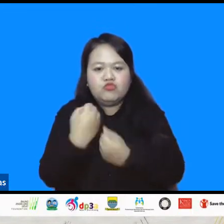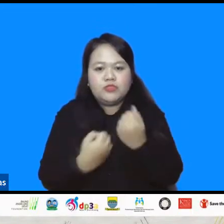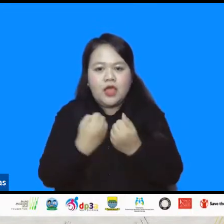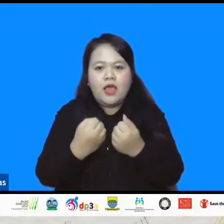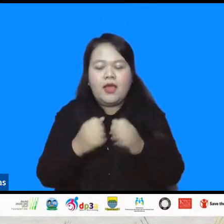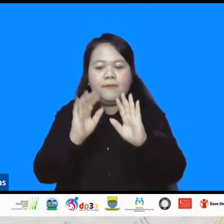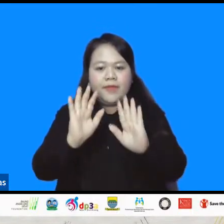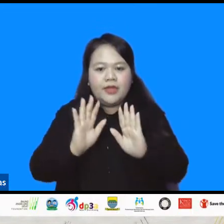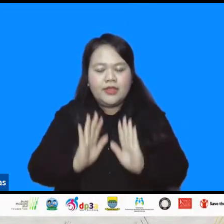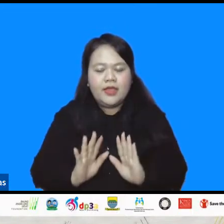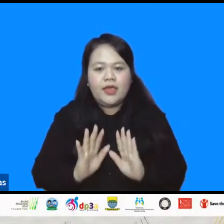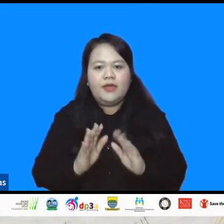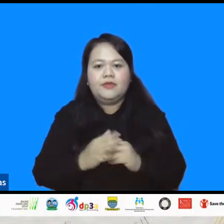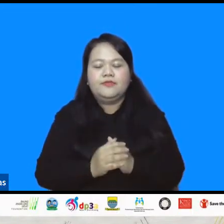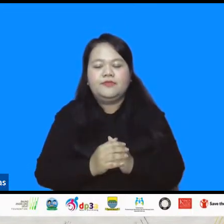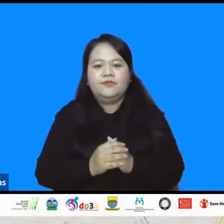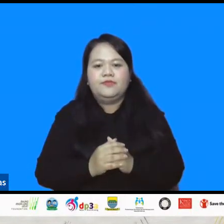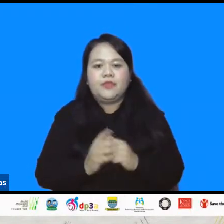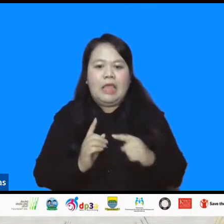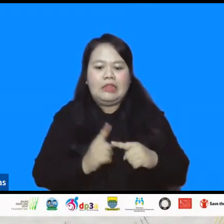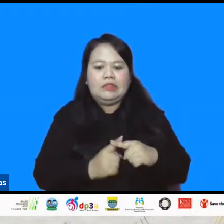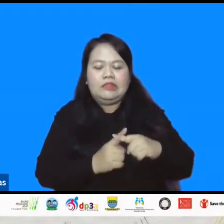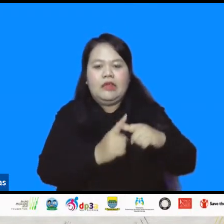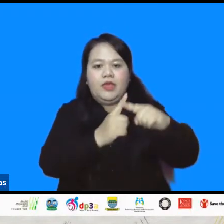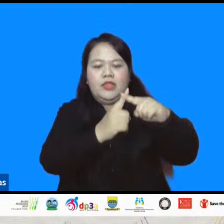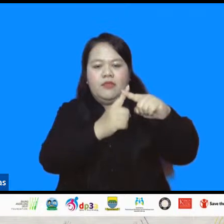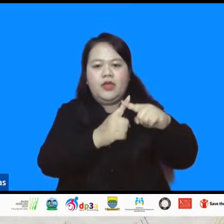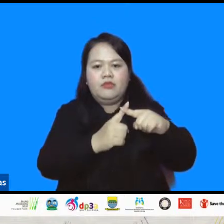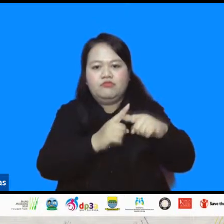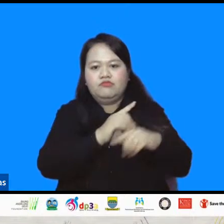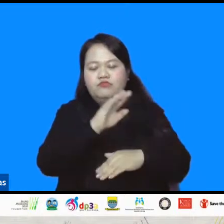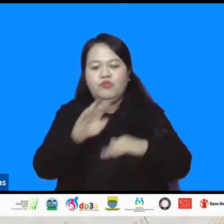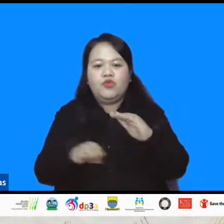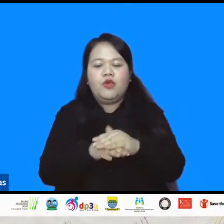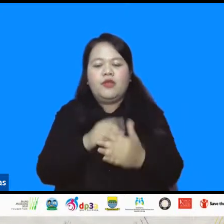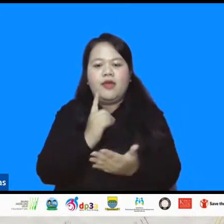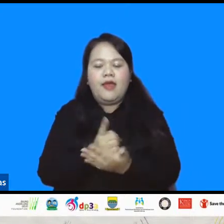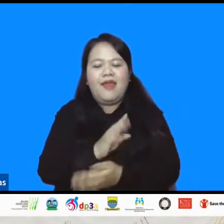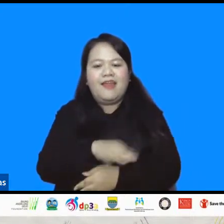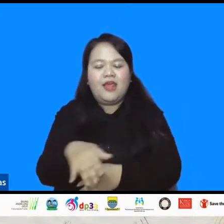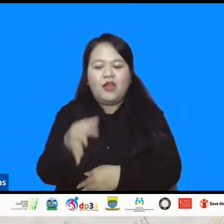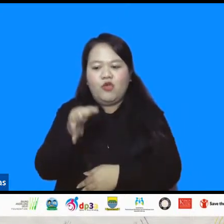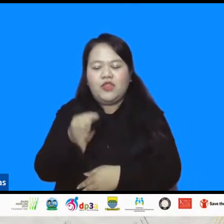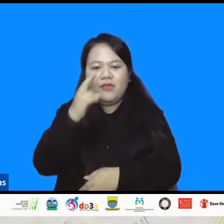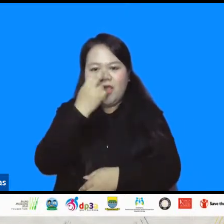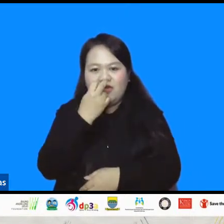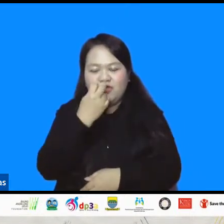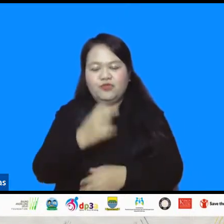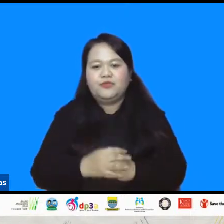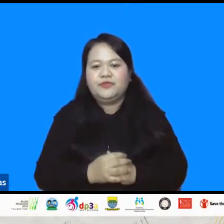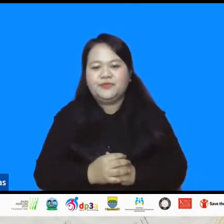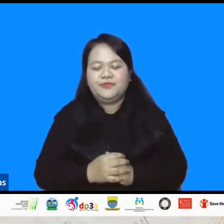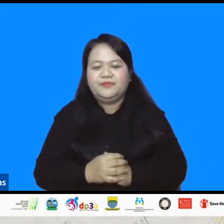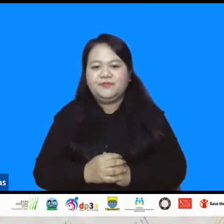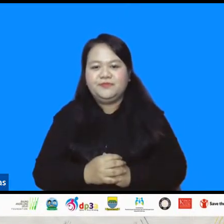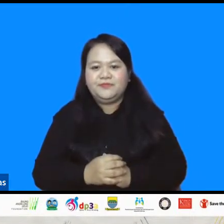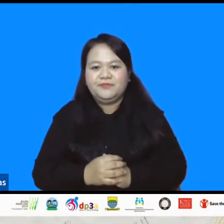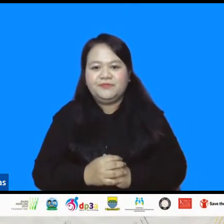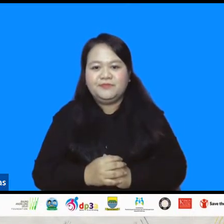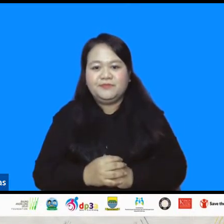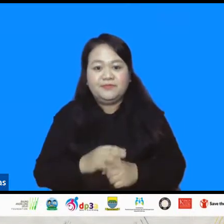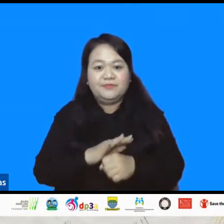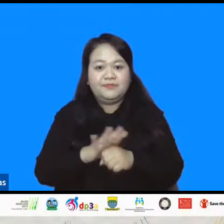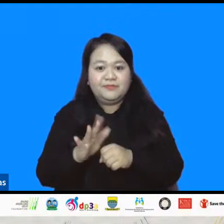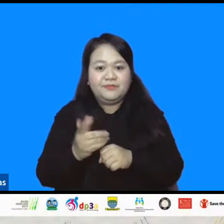terhadap peningkatan kualitas pemenuhan hak anak ini di Kota Bandung. Seperti itu mungkin ya.